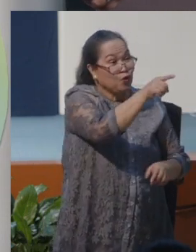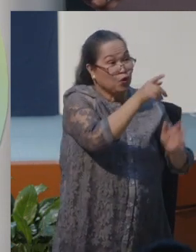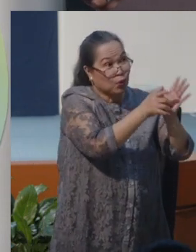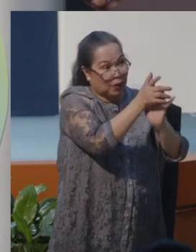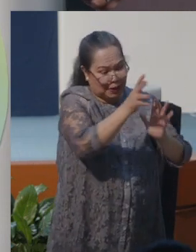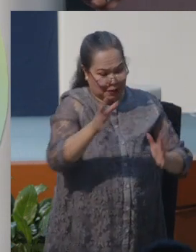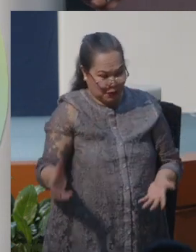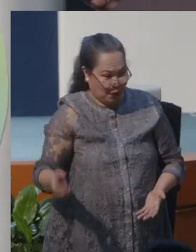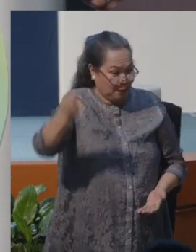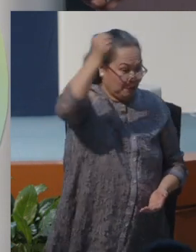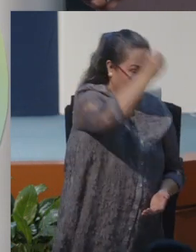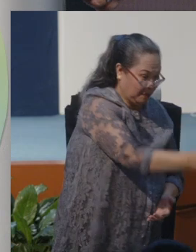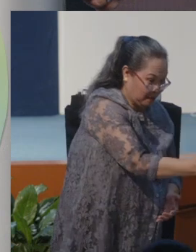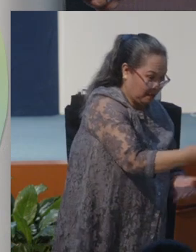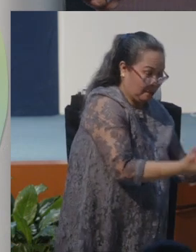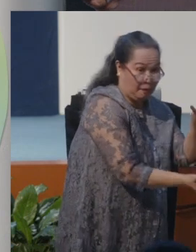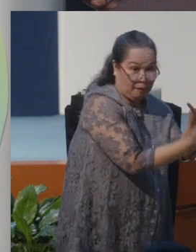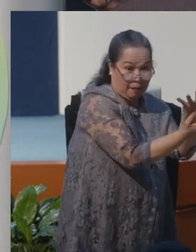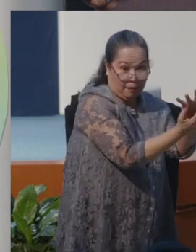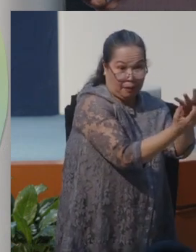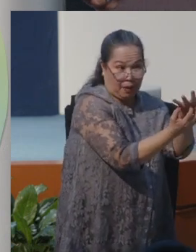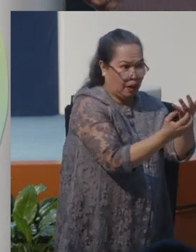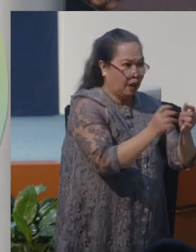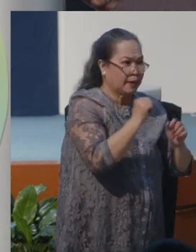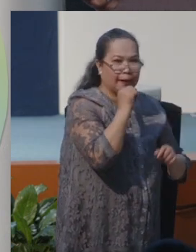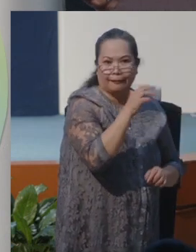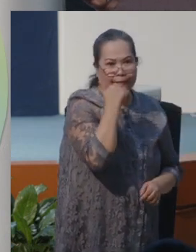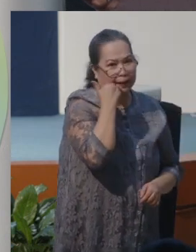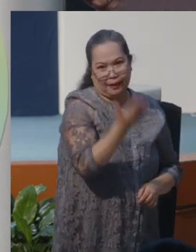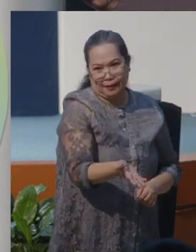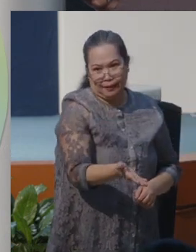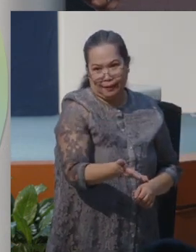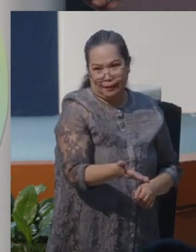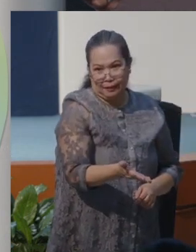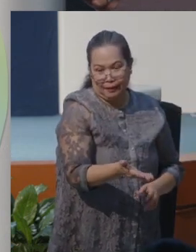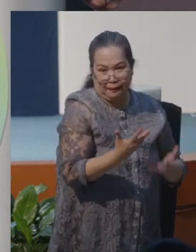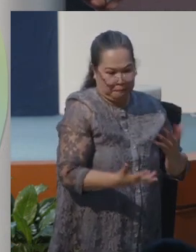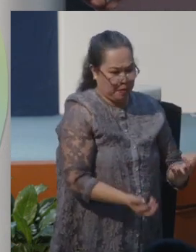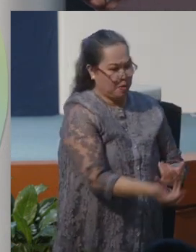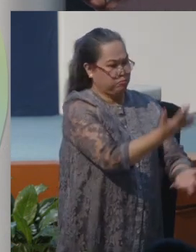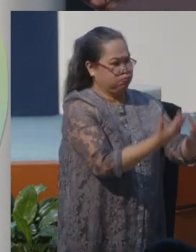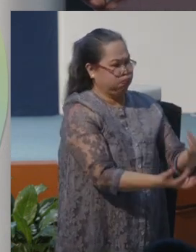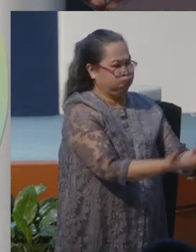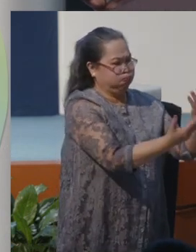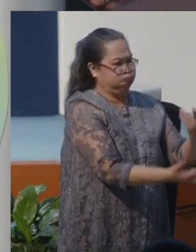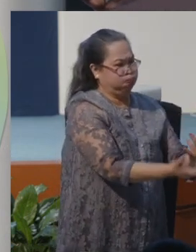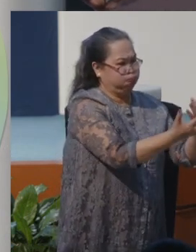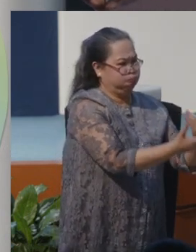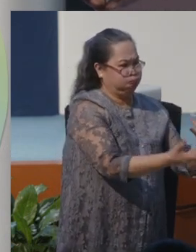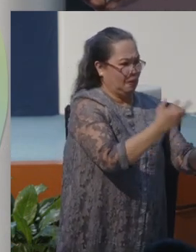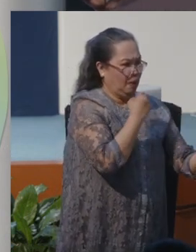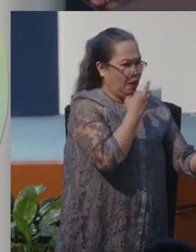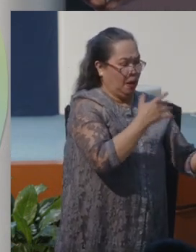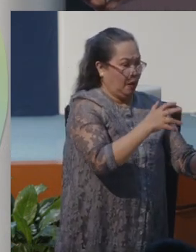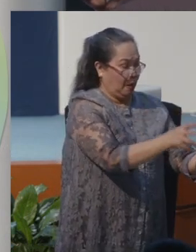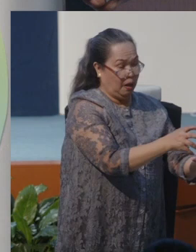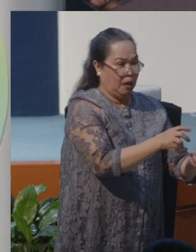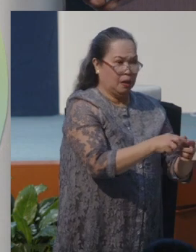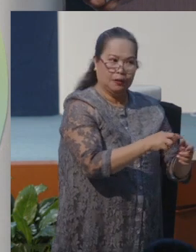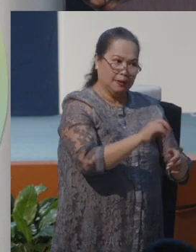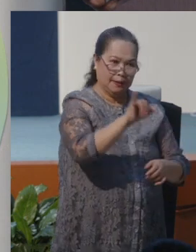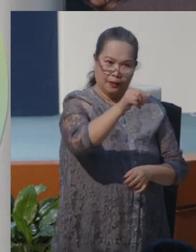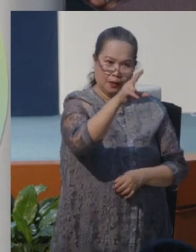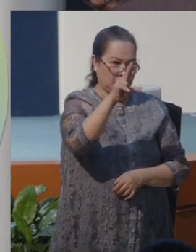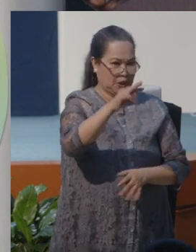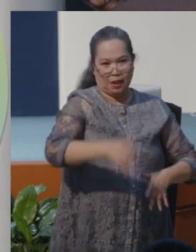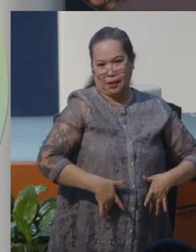hindi siya namatay. Nag-survive siya. Siguro pinakulo, natuyo na siguro yung mantika. Buhay pa si